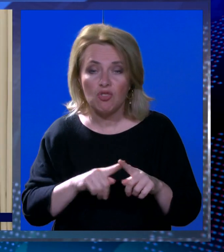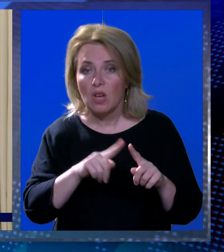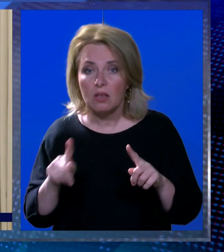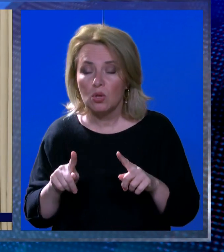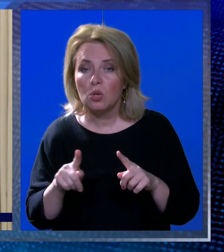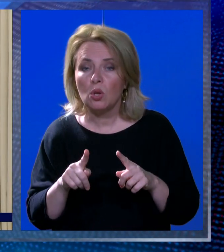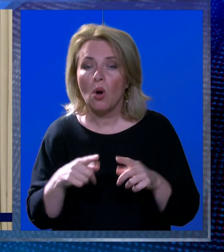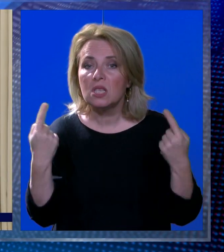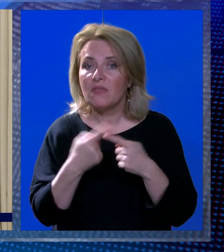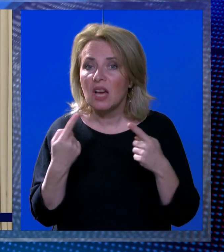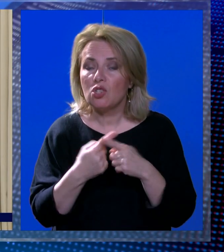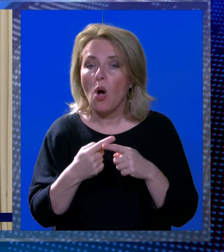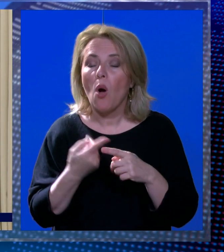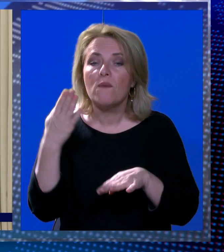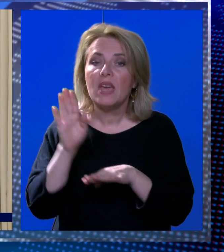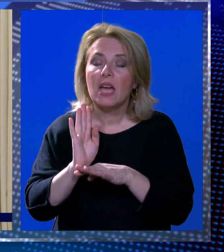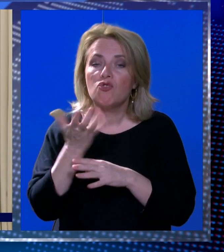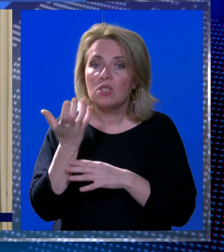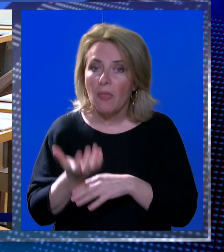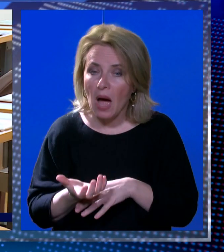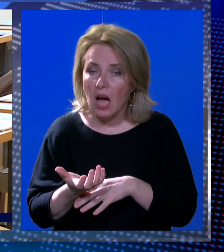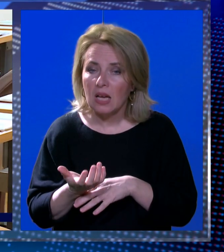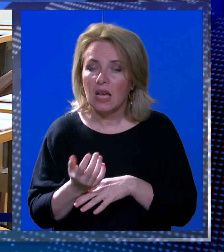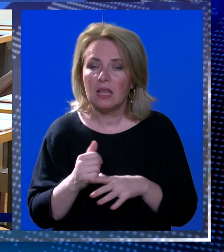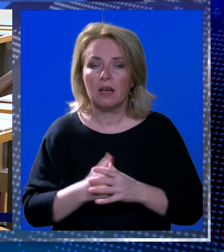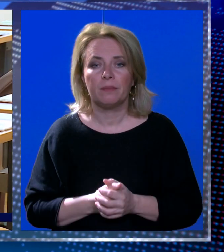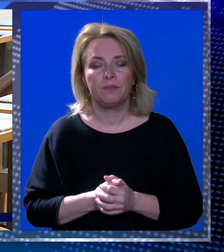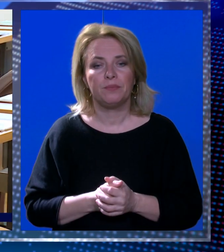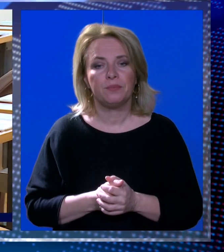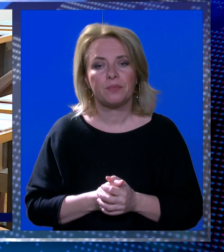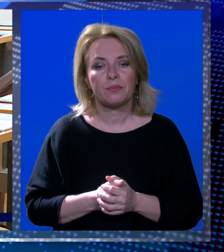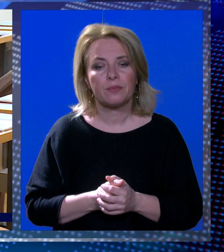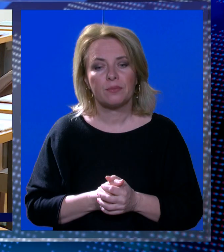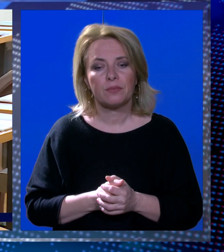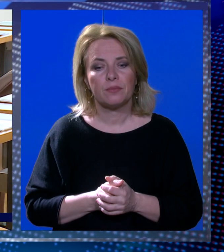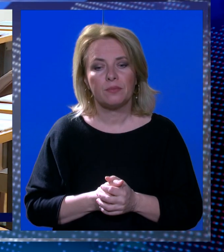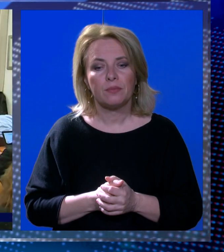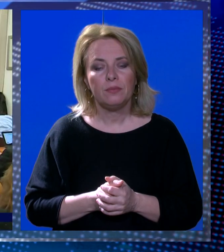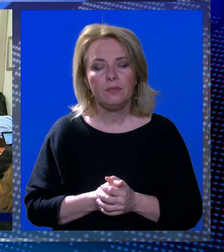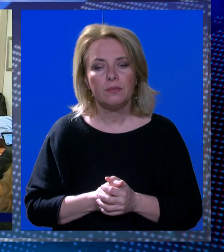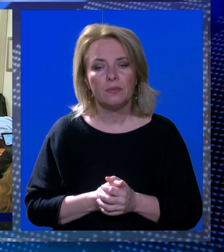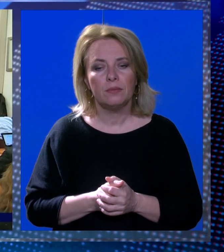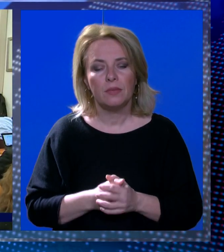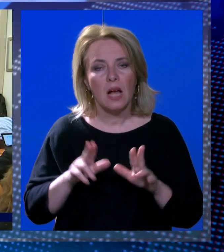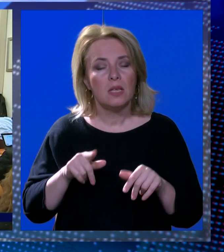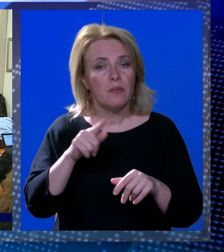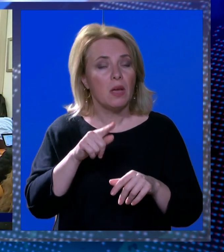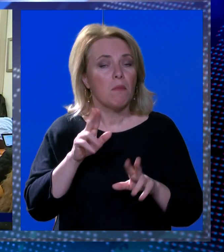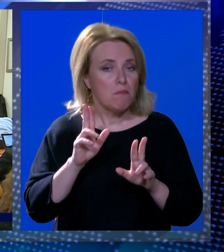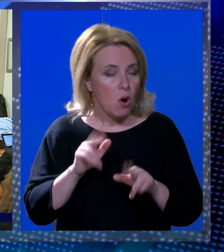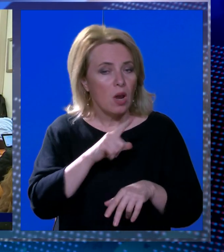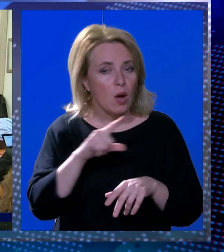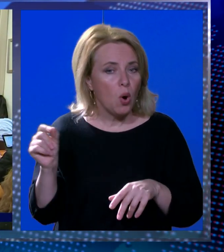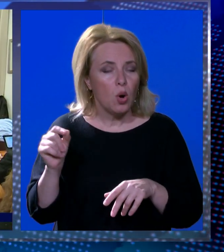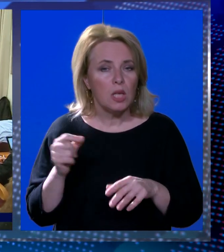djecu, pa sve do prijepora oko vijećničkih naknada i očekivanih sukoba na relaciji oporba vladajući. Pa jeste li mogli otići